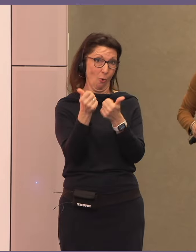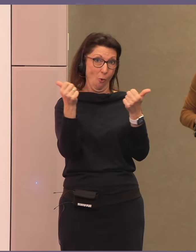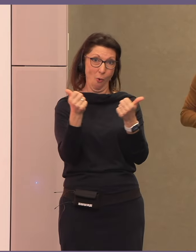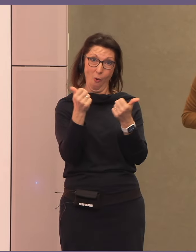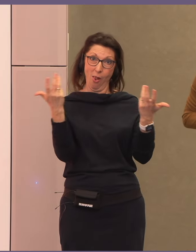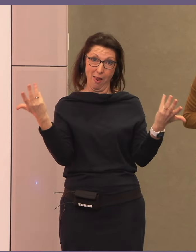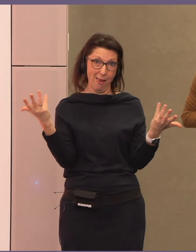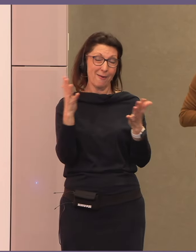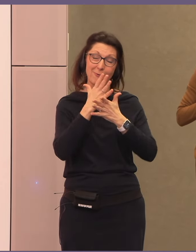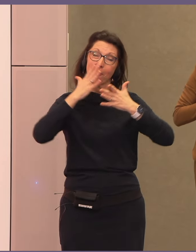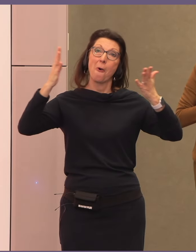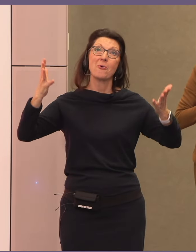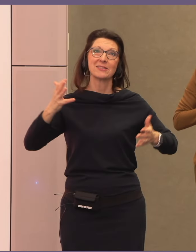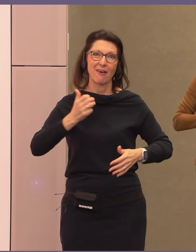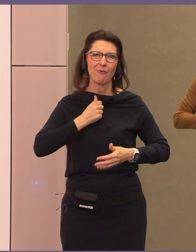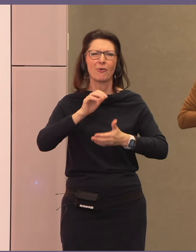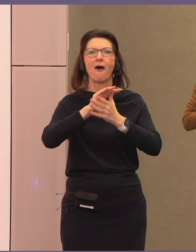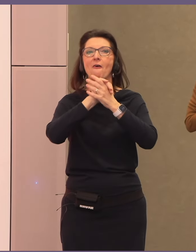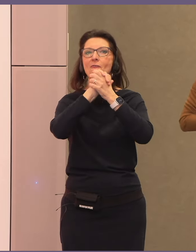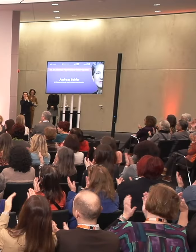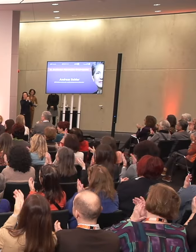einem wahnsinnig großen Erfolg. Freundschaft.